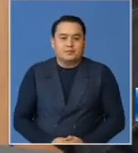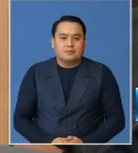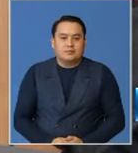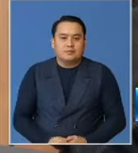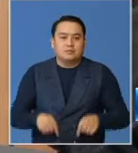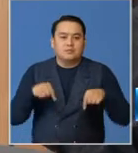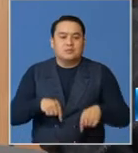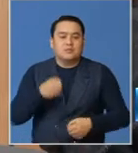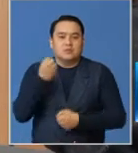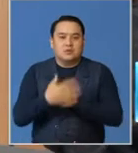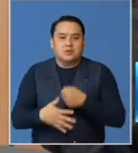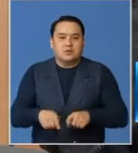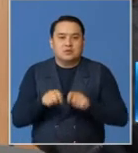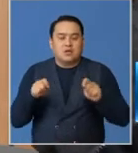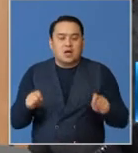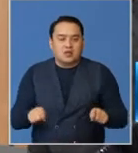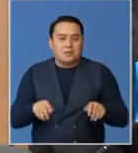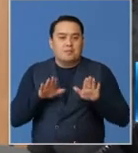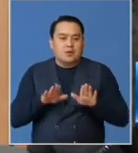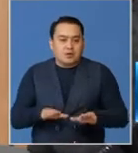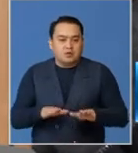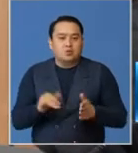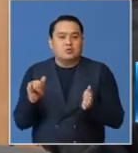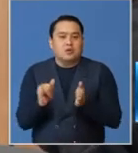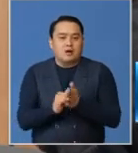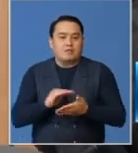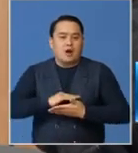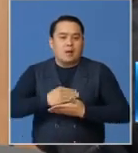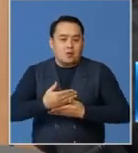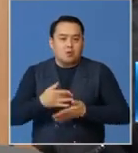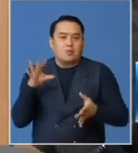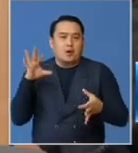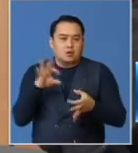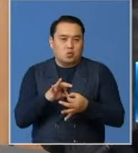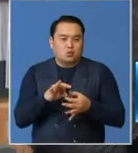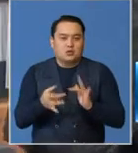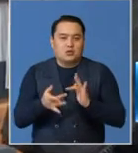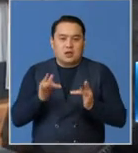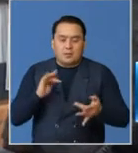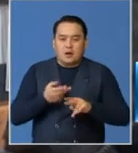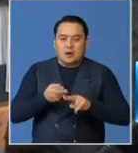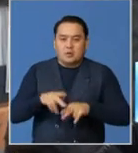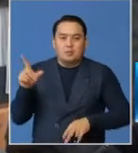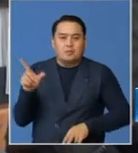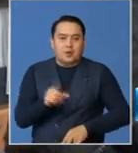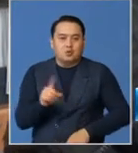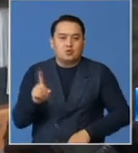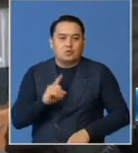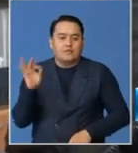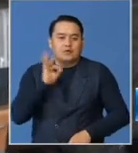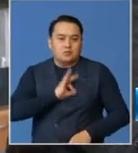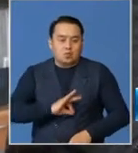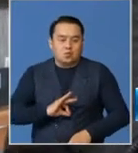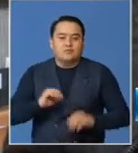Здесь, в центре занятости, создано специальное место, установлен компьютер, он подключен к интернету. Поэтому я и приходила сюда, чтобы